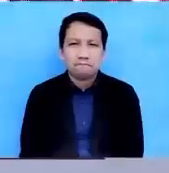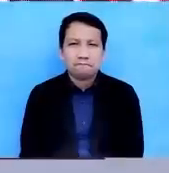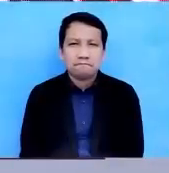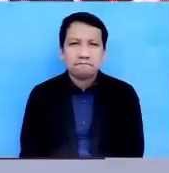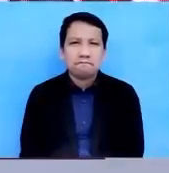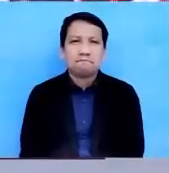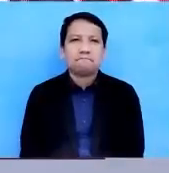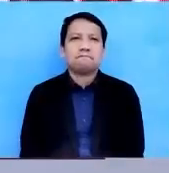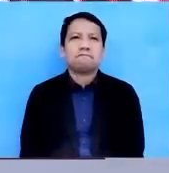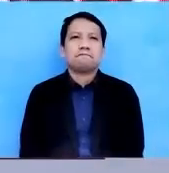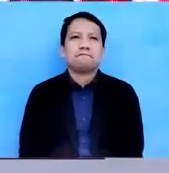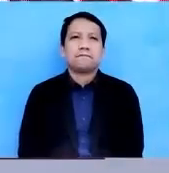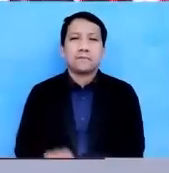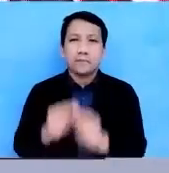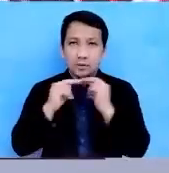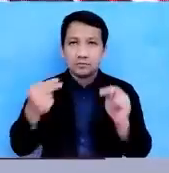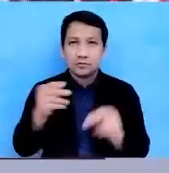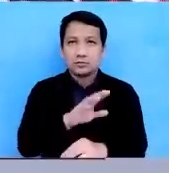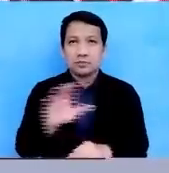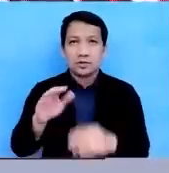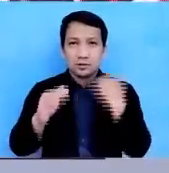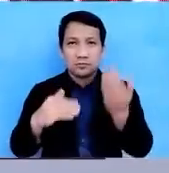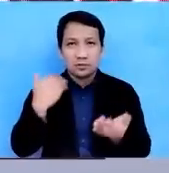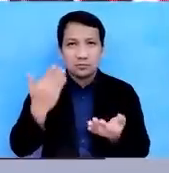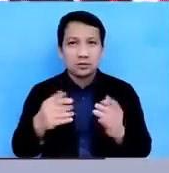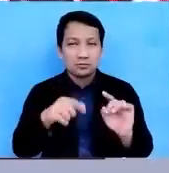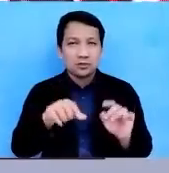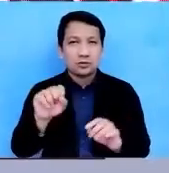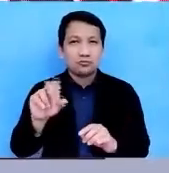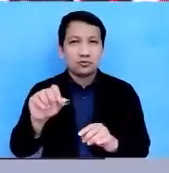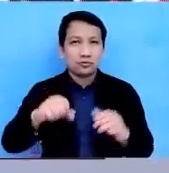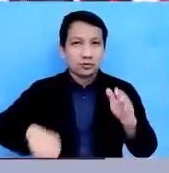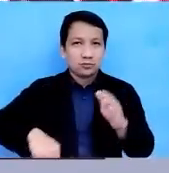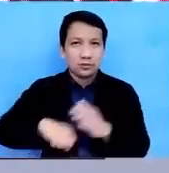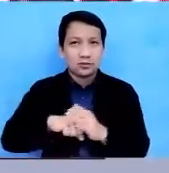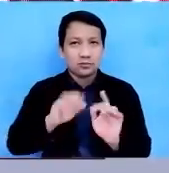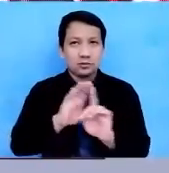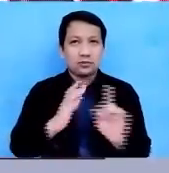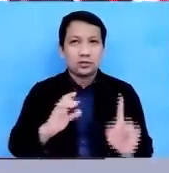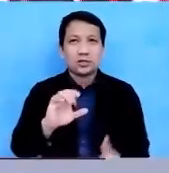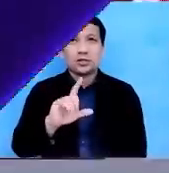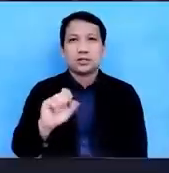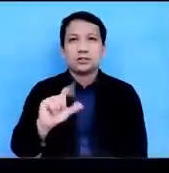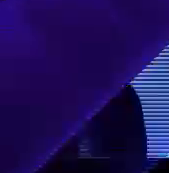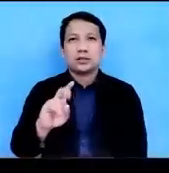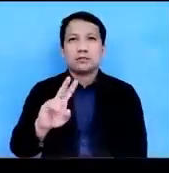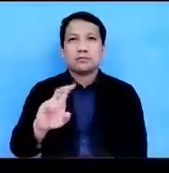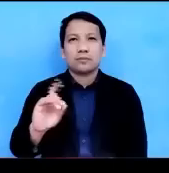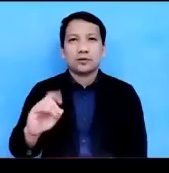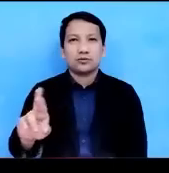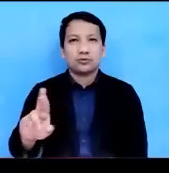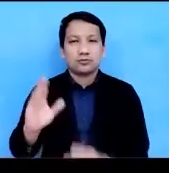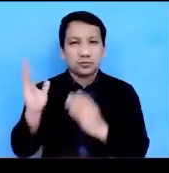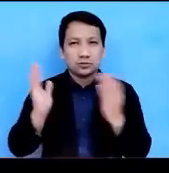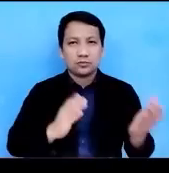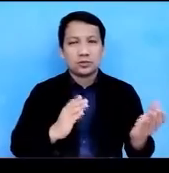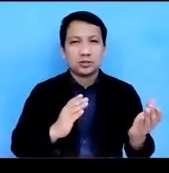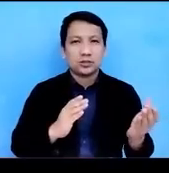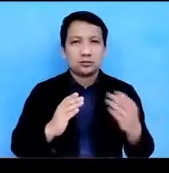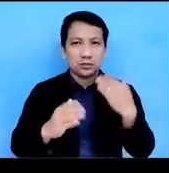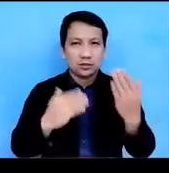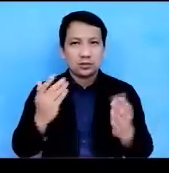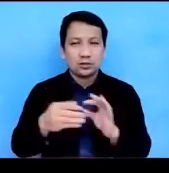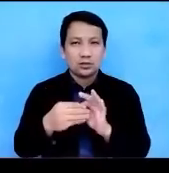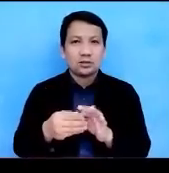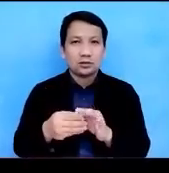Sa Frontline News Abroad, patay sa stampede ng 12 soccer fans sa El Salvador. Dinala sa mismong field ang mga hinimatay nang